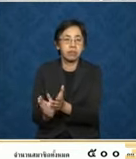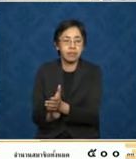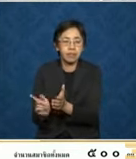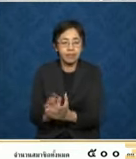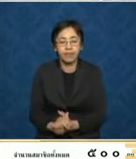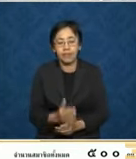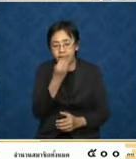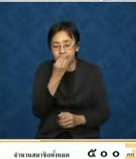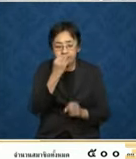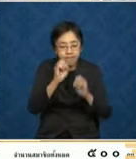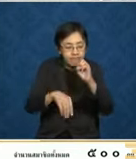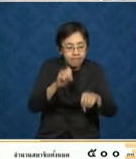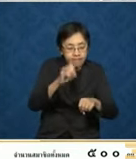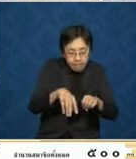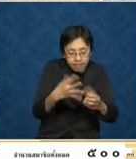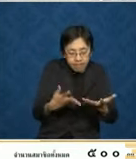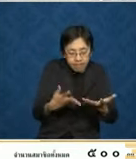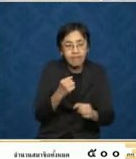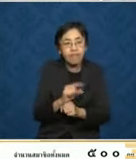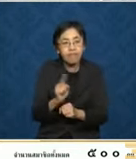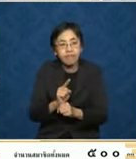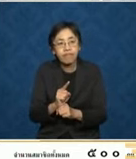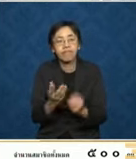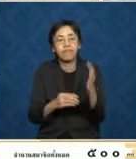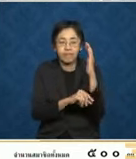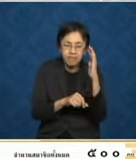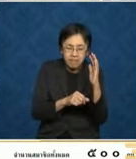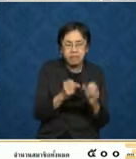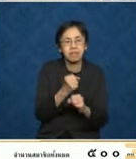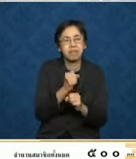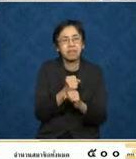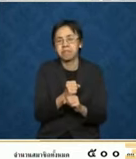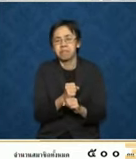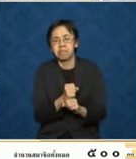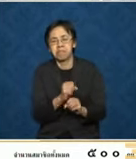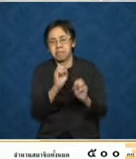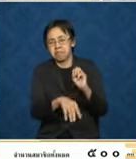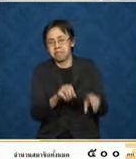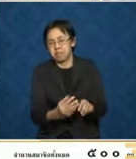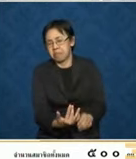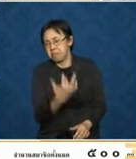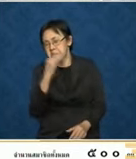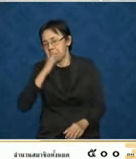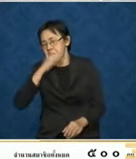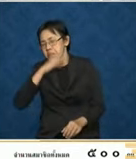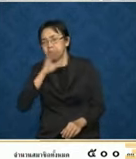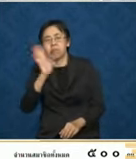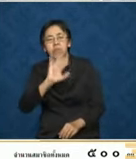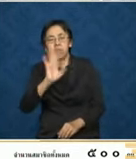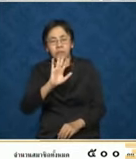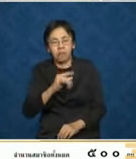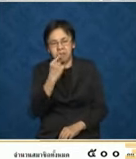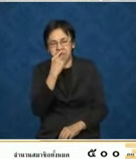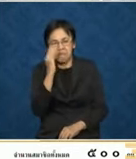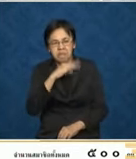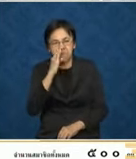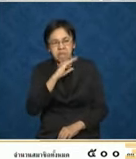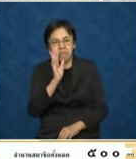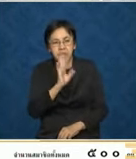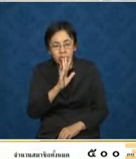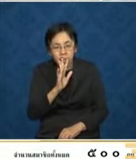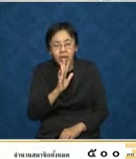นะครับอาหารหรือเศษอาหารมาก็ไปทำนะครับไม่ต้องเอามาทิ้งไม่ทำให้เกิดกลิ่นไม่เกิดการให้เกิดการเน่าเสียนะครับ